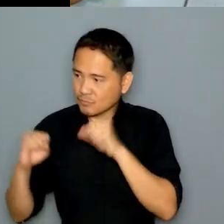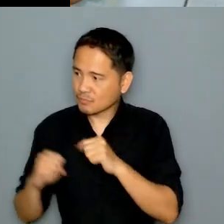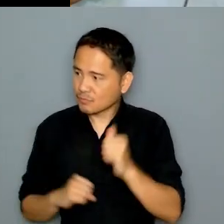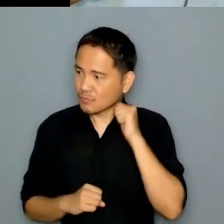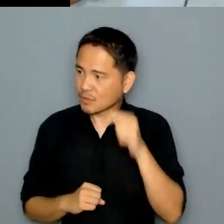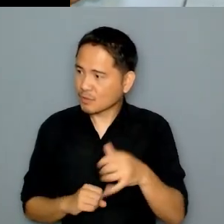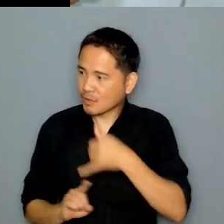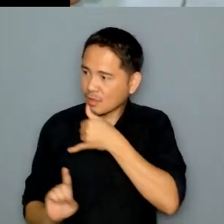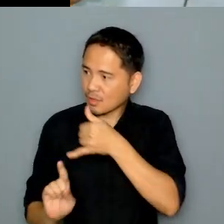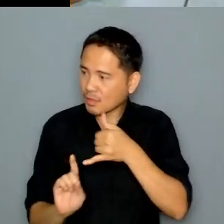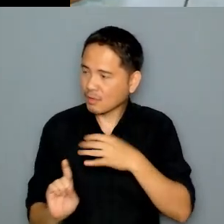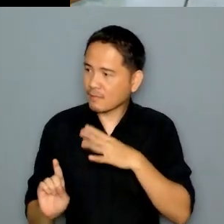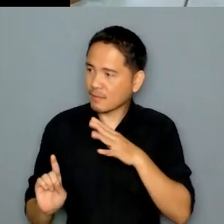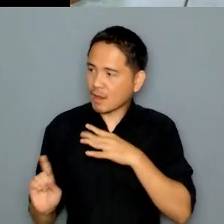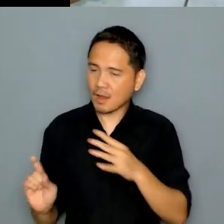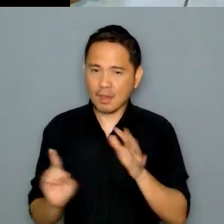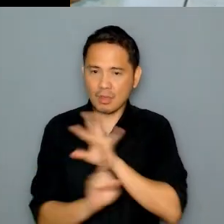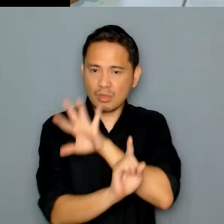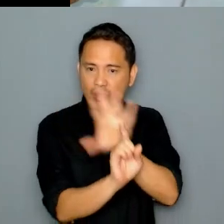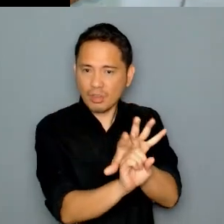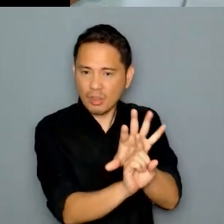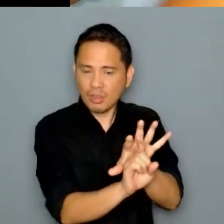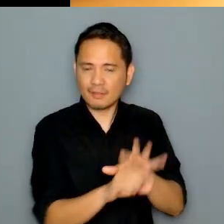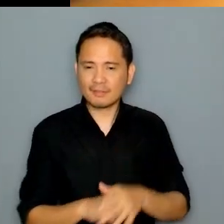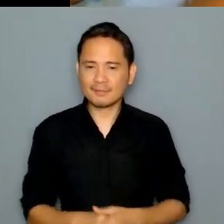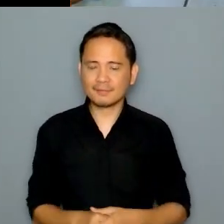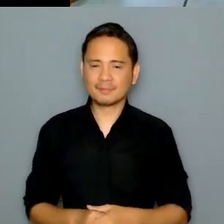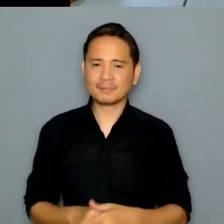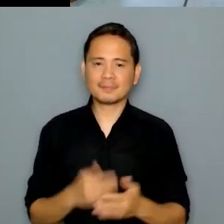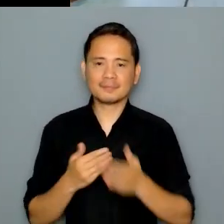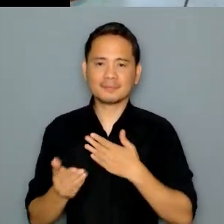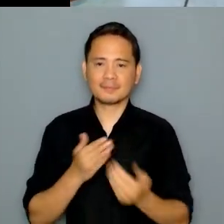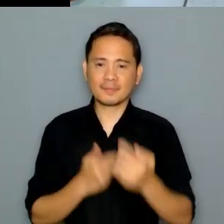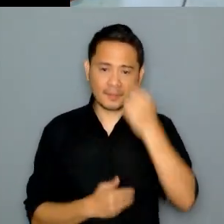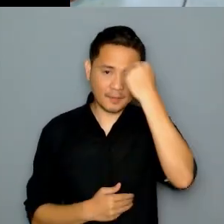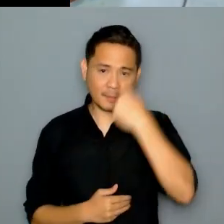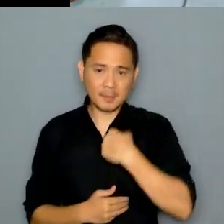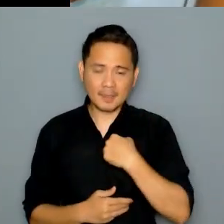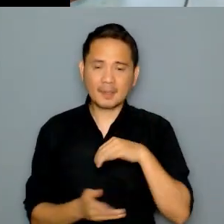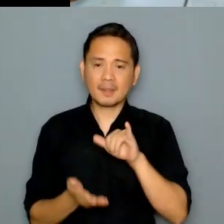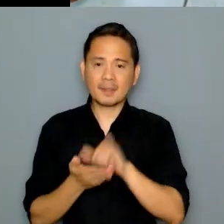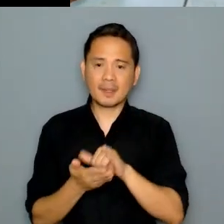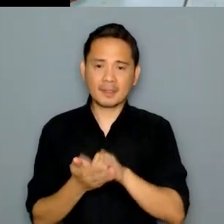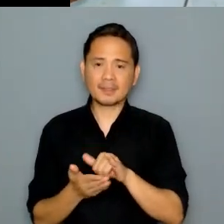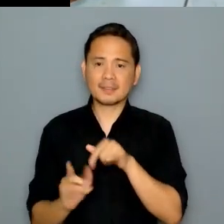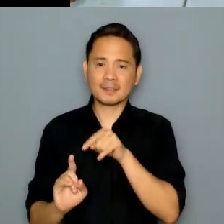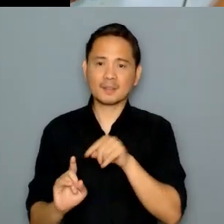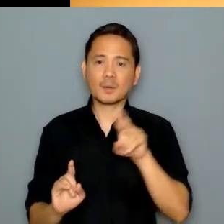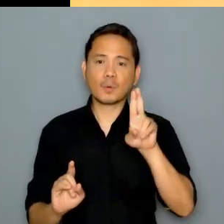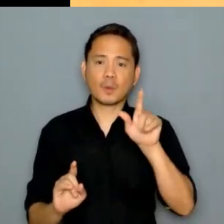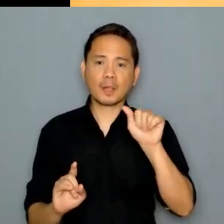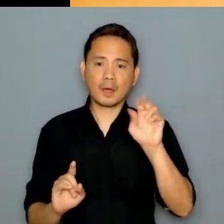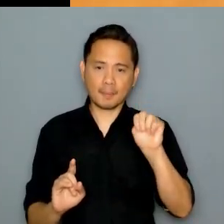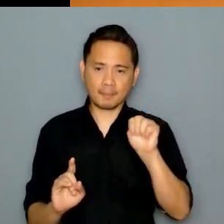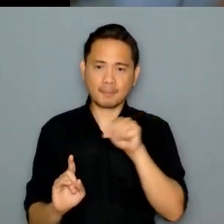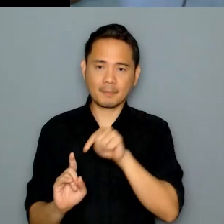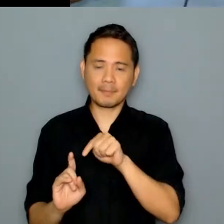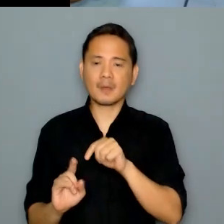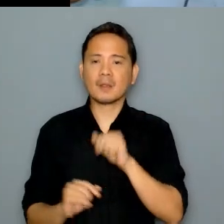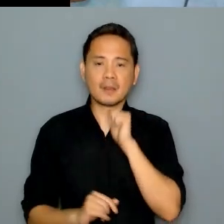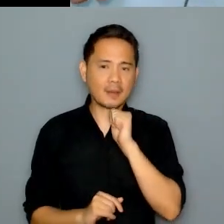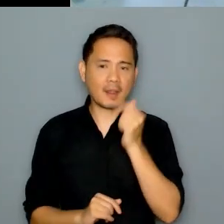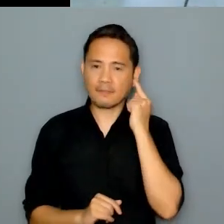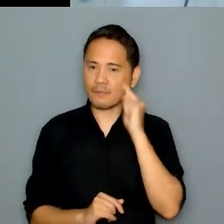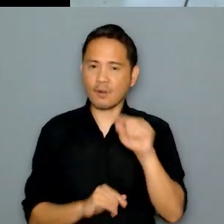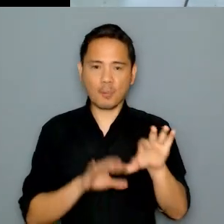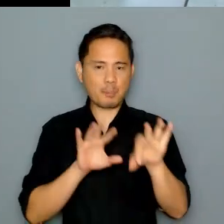Yan. So, pwede itong pamulutan, pwedeng pang-ulam. Pero sa akin, ito po ay aming pang-ulam. Hindi siya